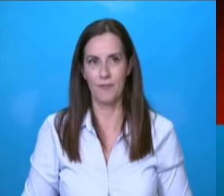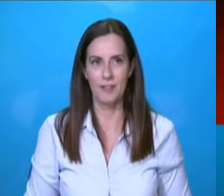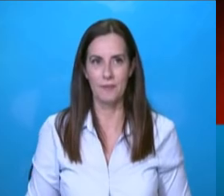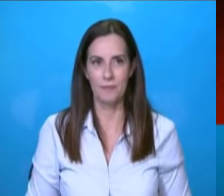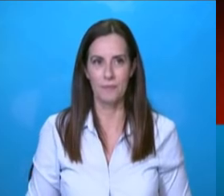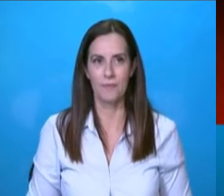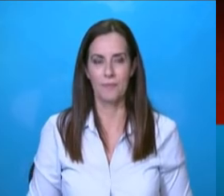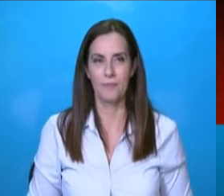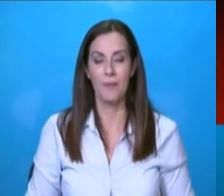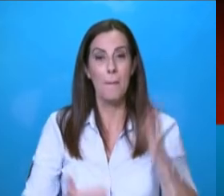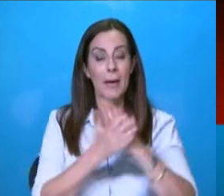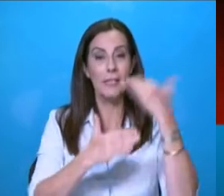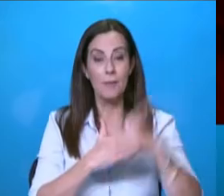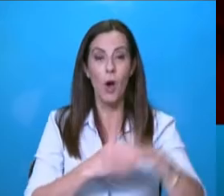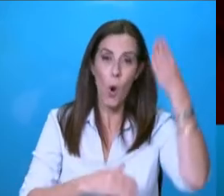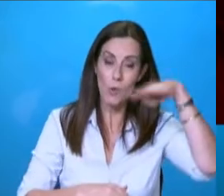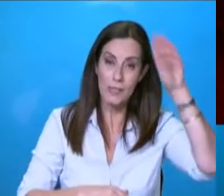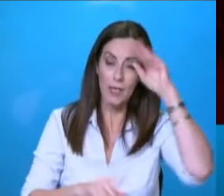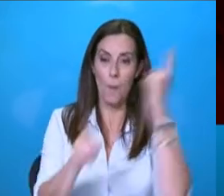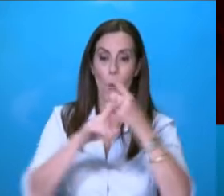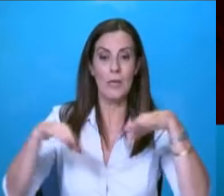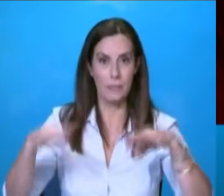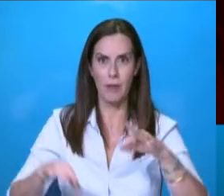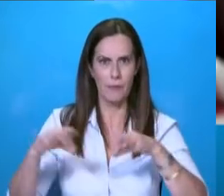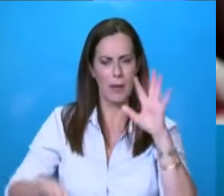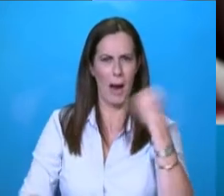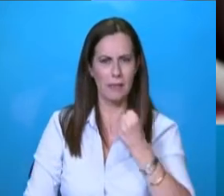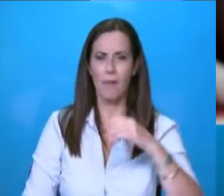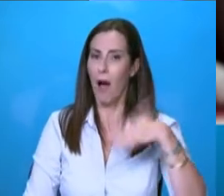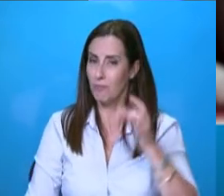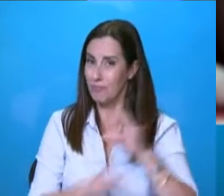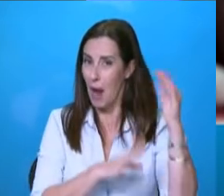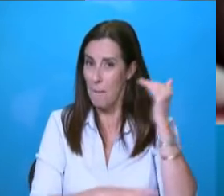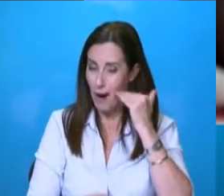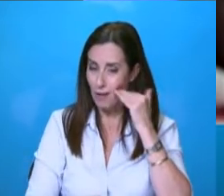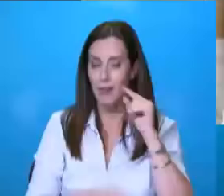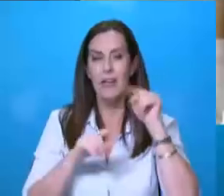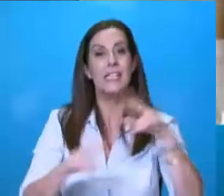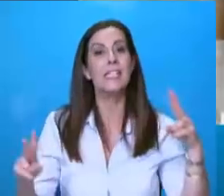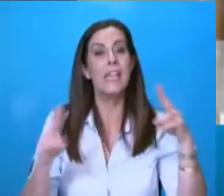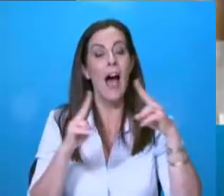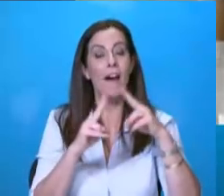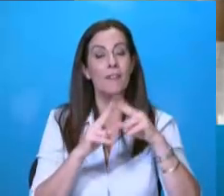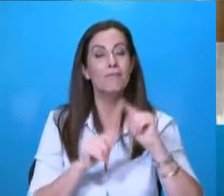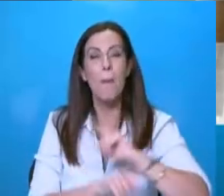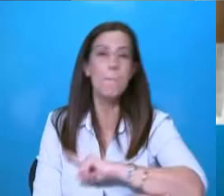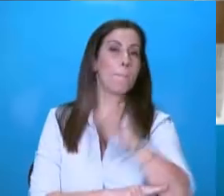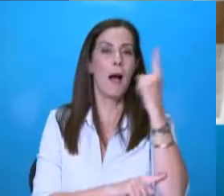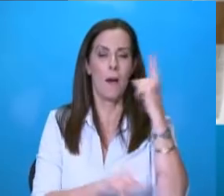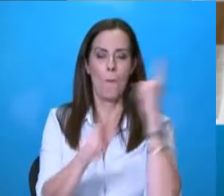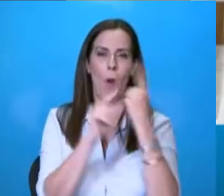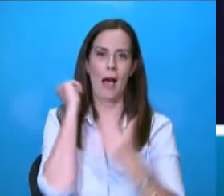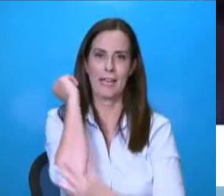מלבן. בחצי הגמר תפגוש אוסטרליה את ספרד החזקה. אחרי ההדחה של ארצות הברית, תגיע צרפת בדחיפה ענקית למשחק עם